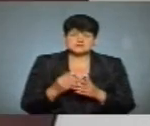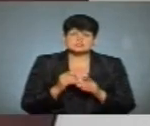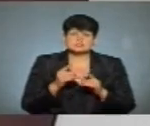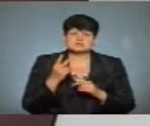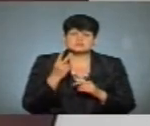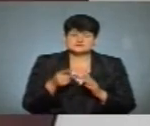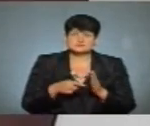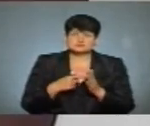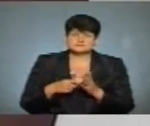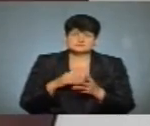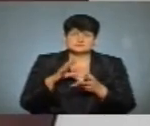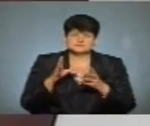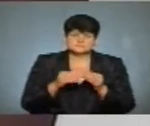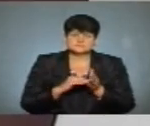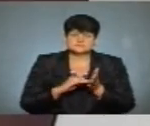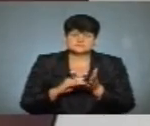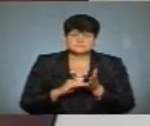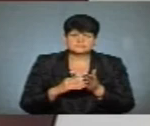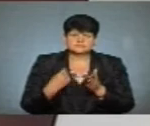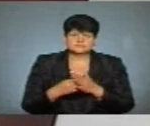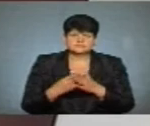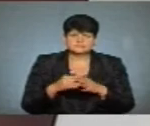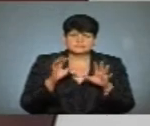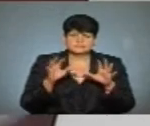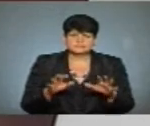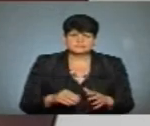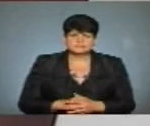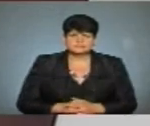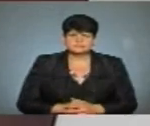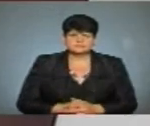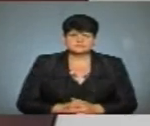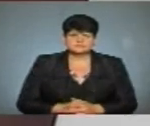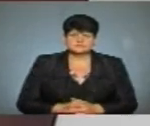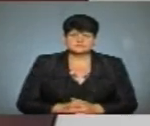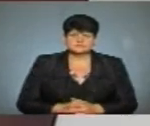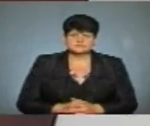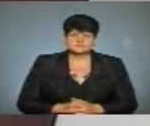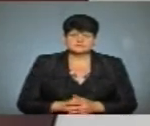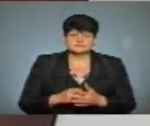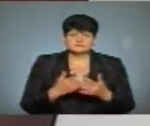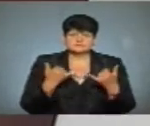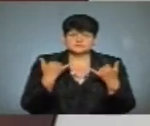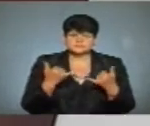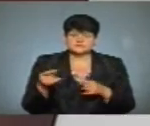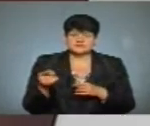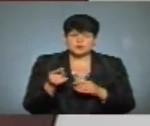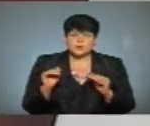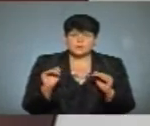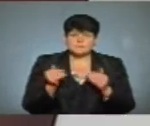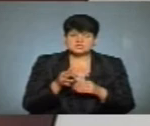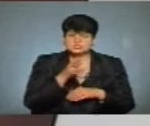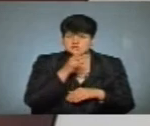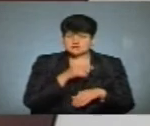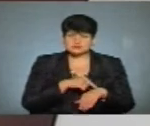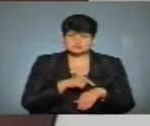сторінки із загальним посиланням на бюджетний кодекс. Відсьогодні в Тернополі обмежили час